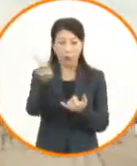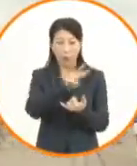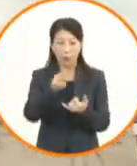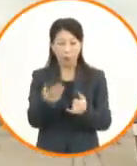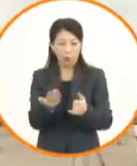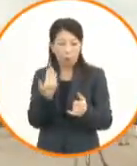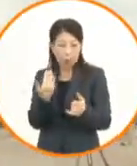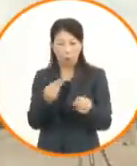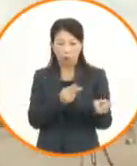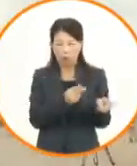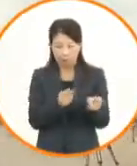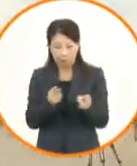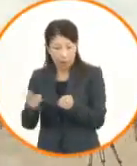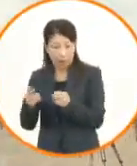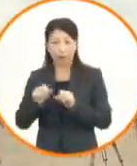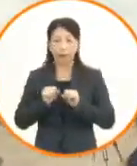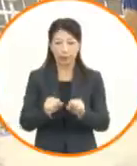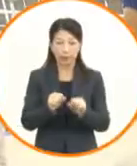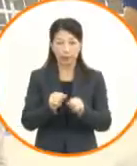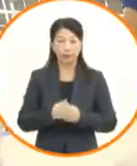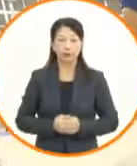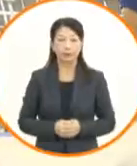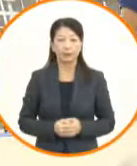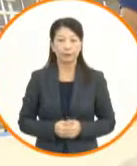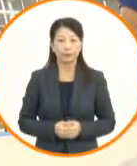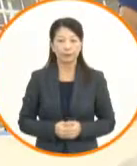備えているんだ。